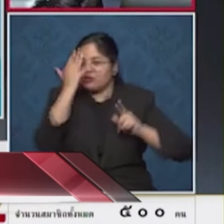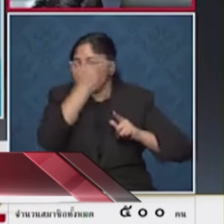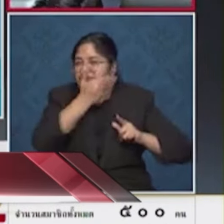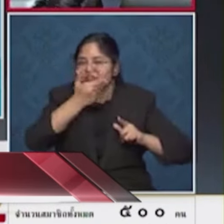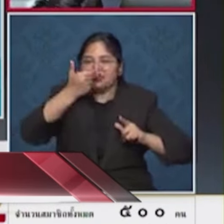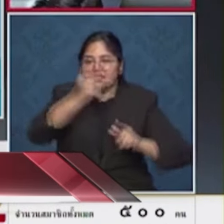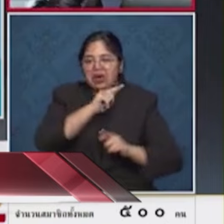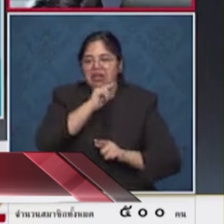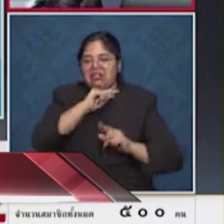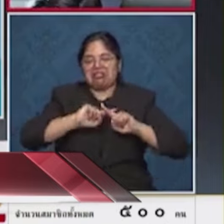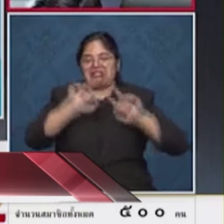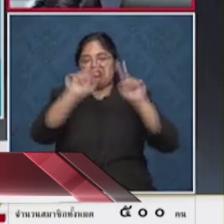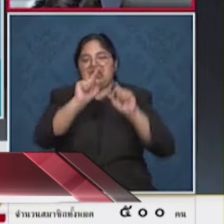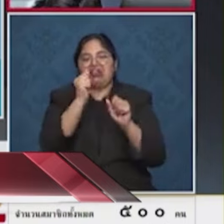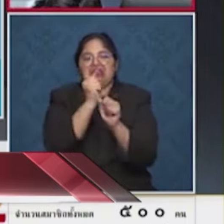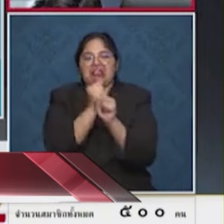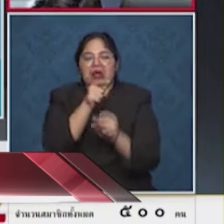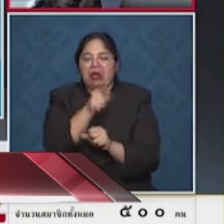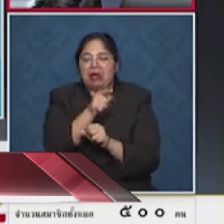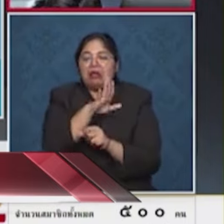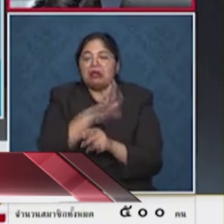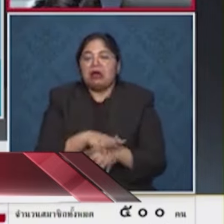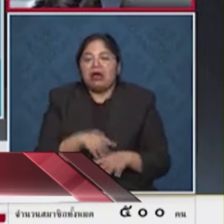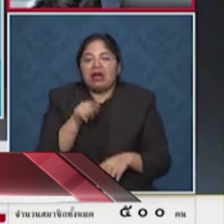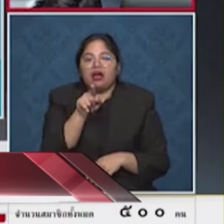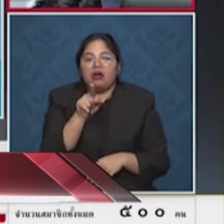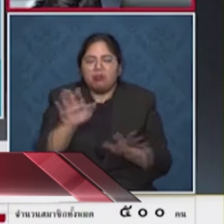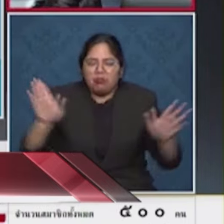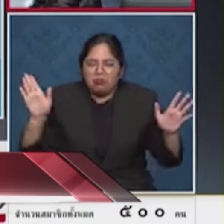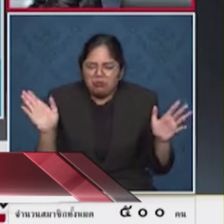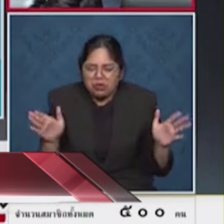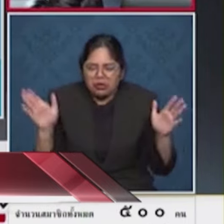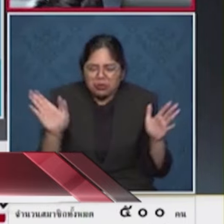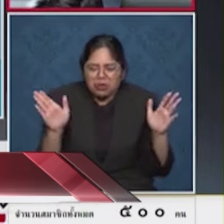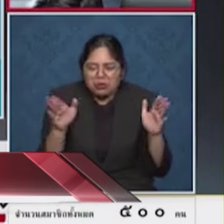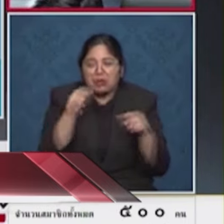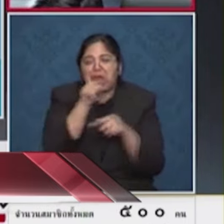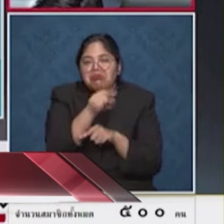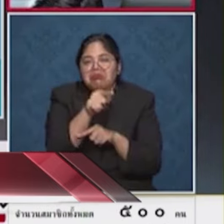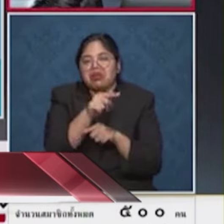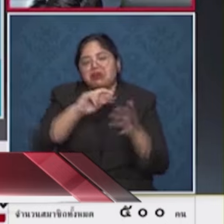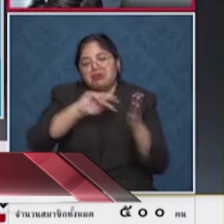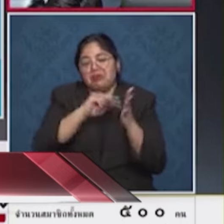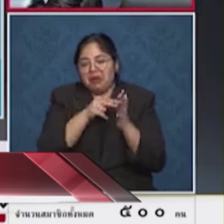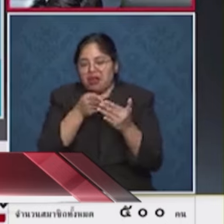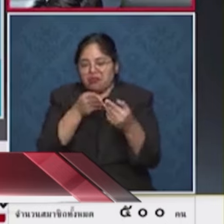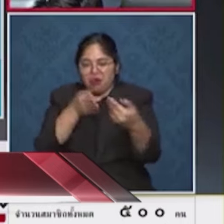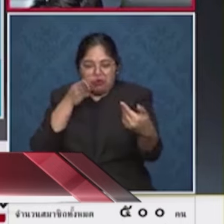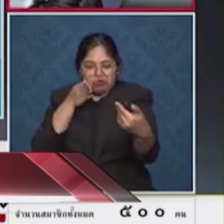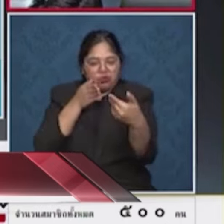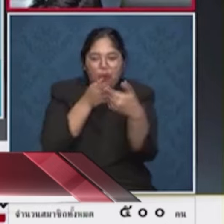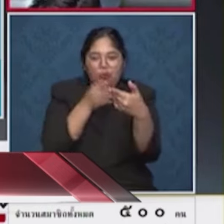เหน็ดเหนื่อยแต่เหยี่ยวบินทีไรไม่พลาดเป้า